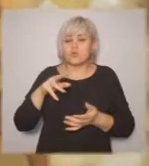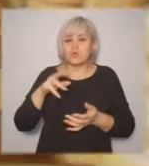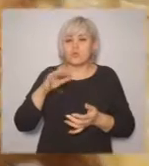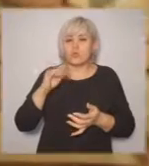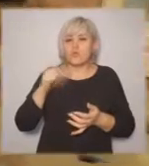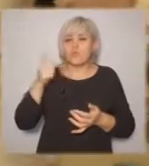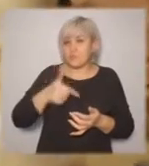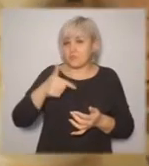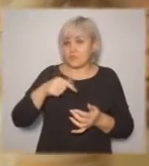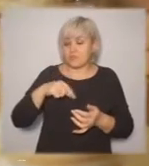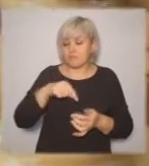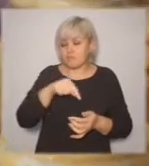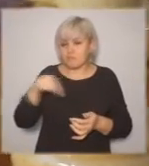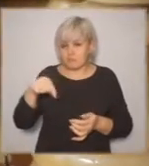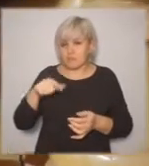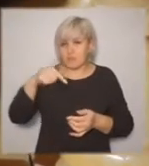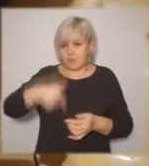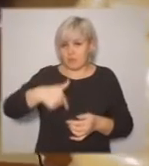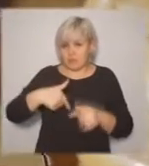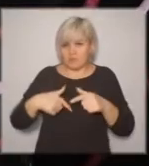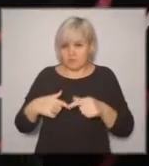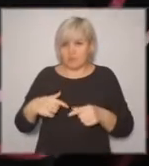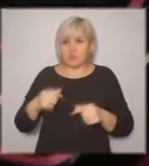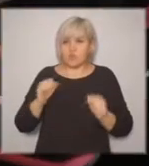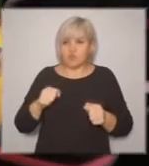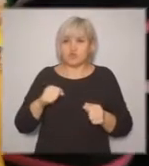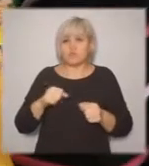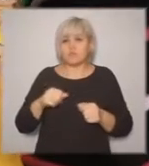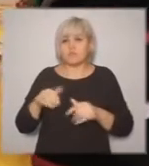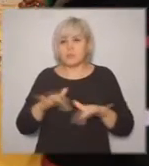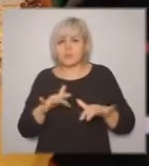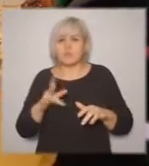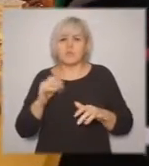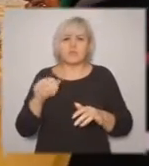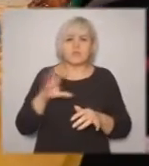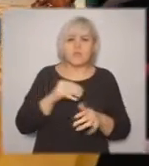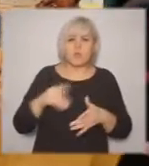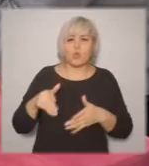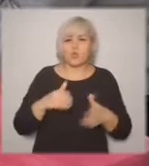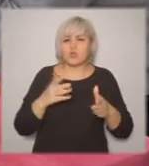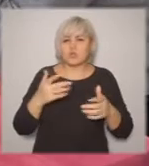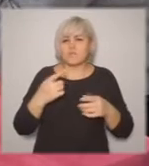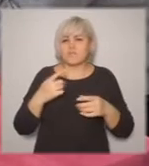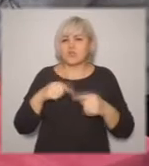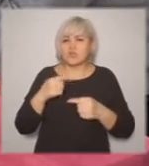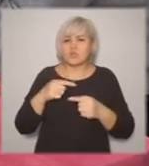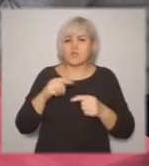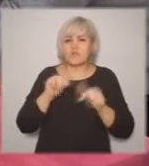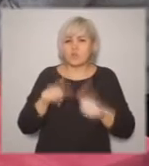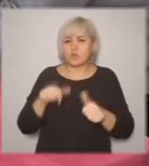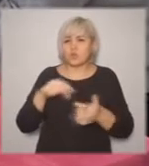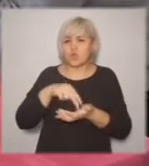буквой «Г», и который может перепрыгивать на своем пути через фигуры, стоящие у него на пути. В